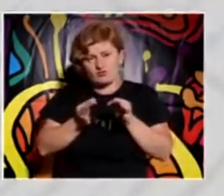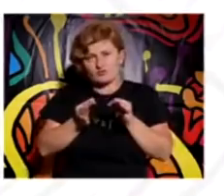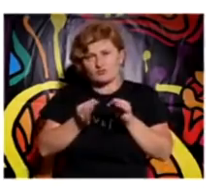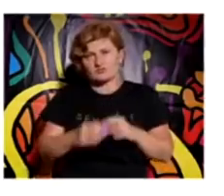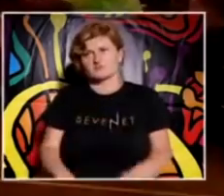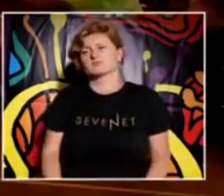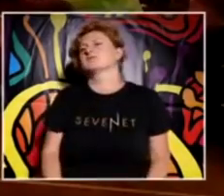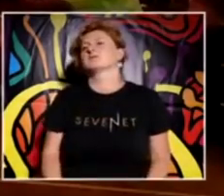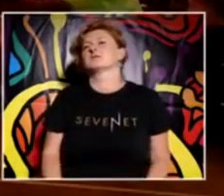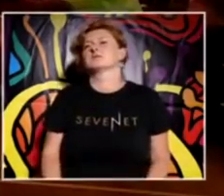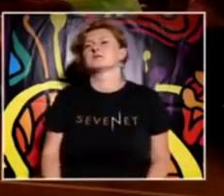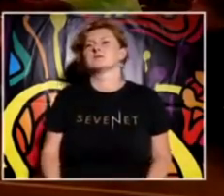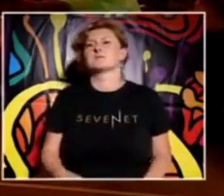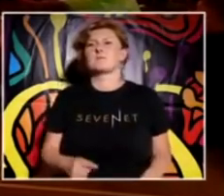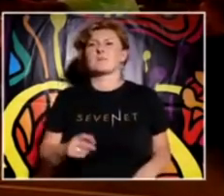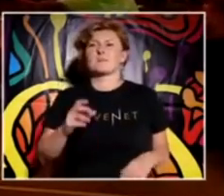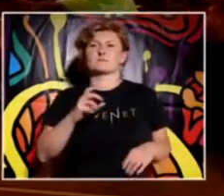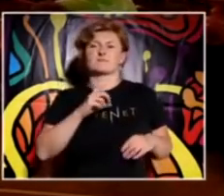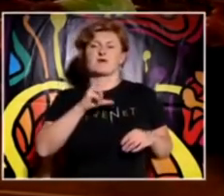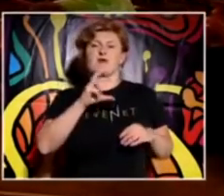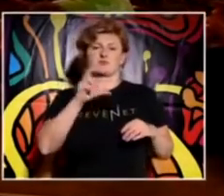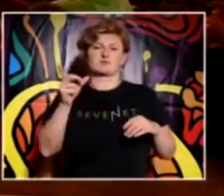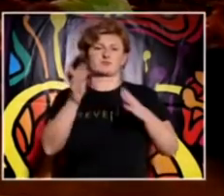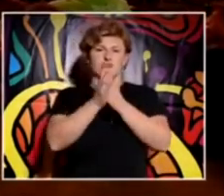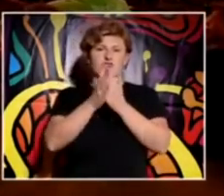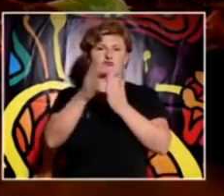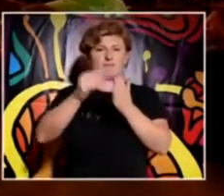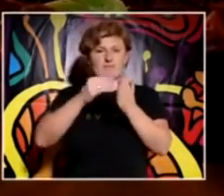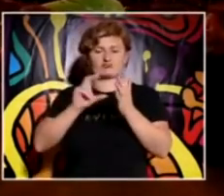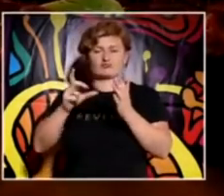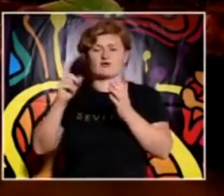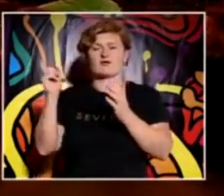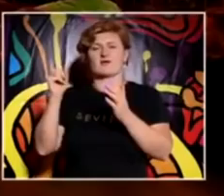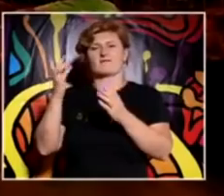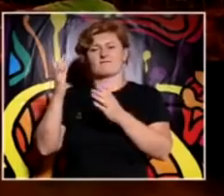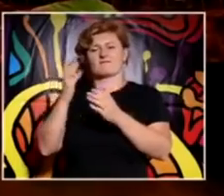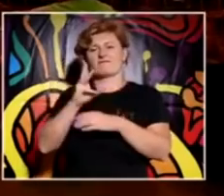że muszę mieć. A wydawnictwo przelało ci od razu pieniądze za książkę, czy nie? Tajemnica. Dobra.